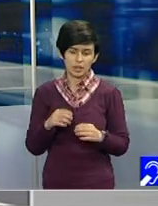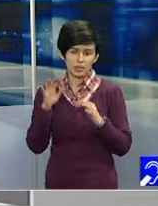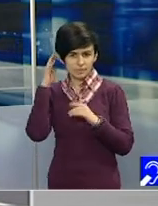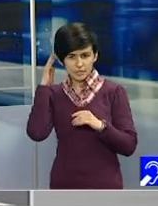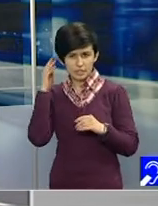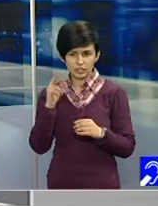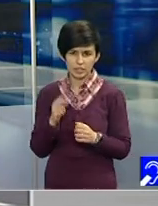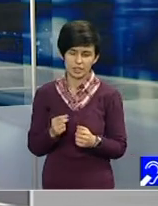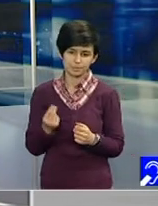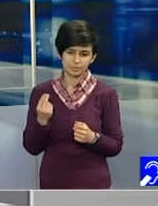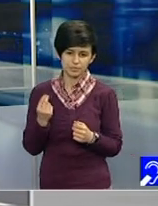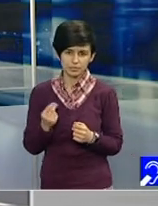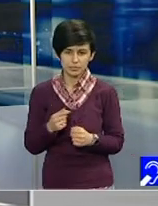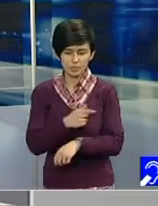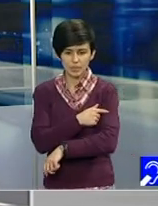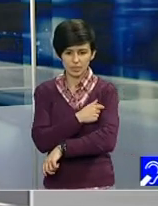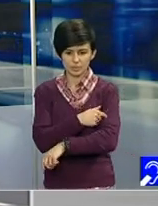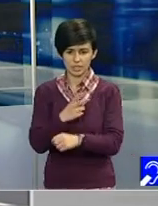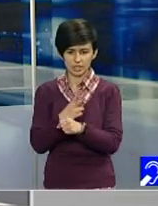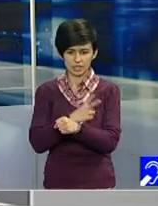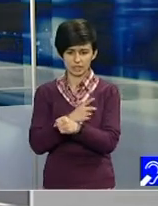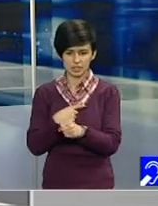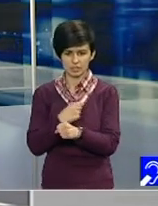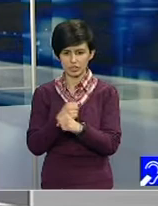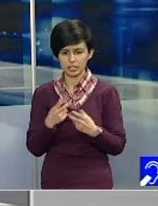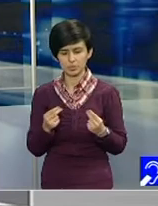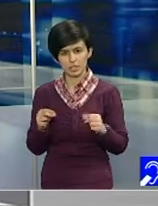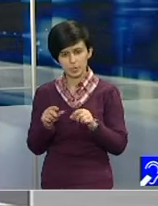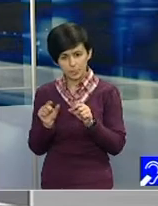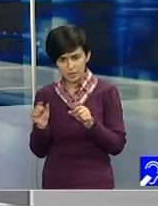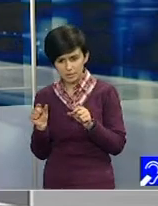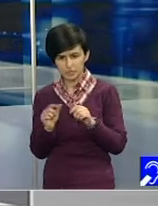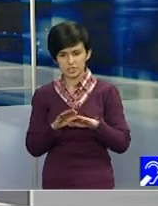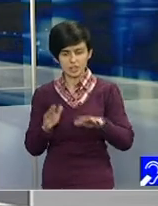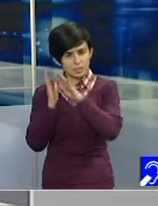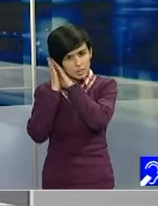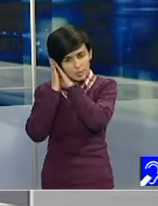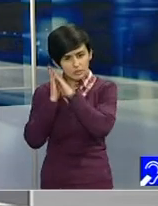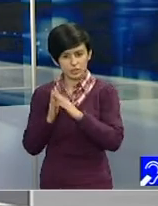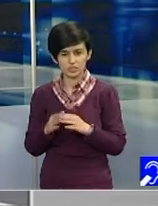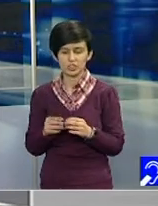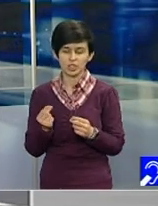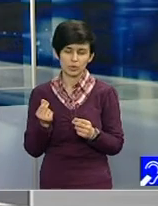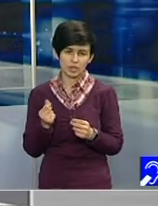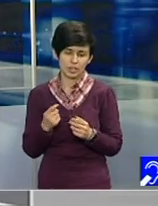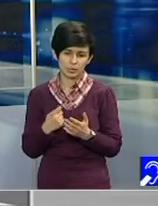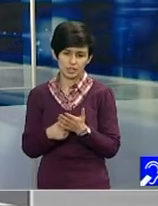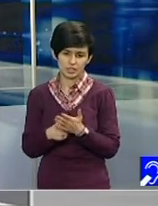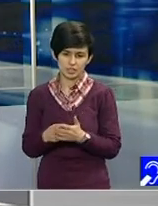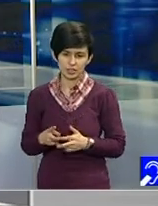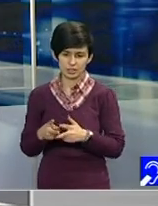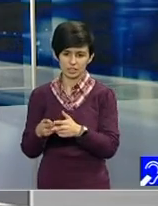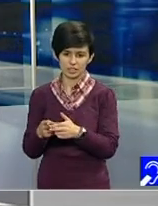În spitalele de stat există foarte puține paturi disponibile, iar în cele private, internarea se întâmplă contra cost. Ca ultimă opțiune mai